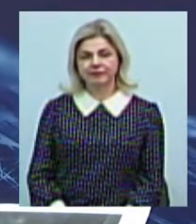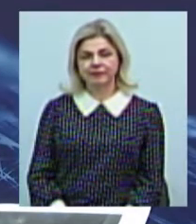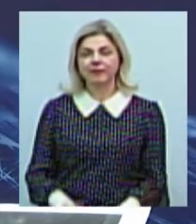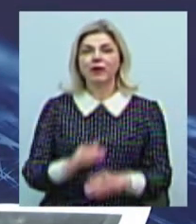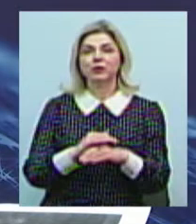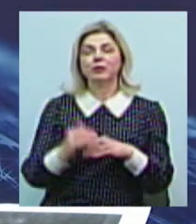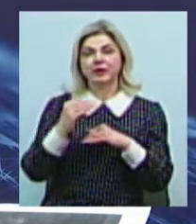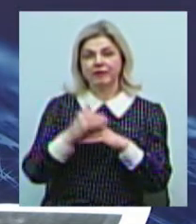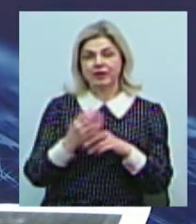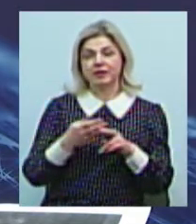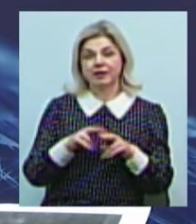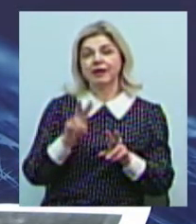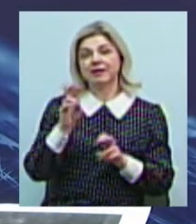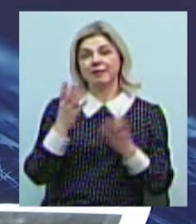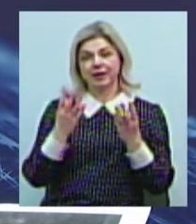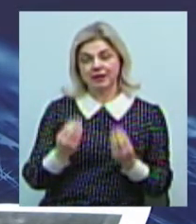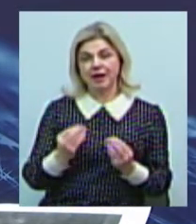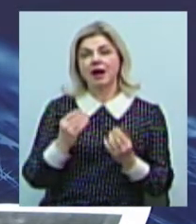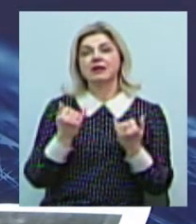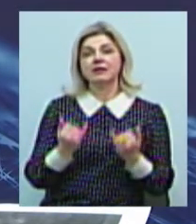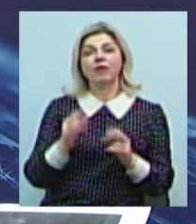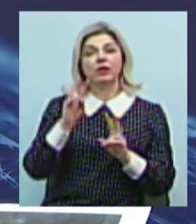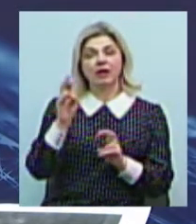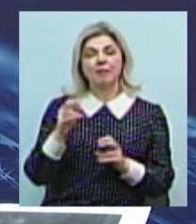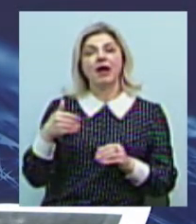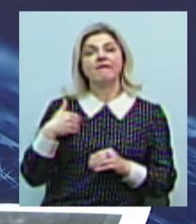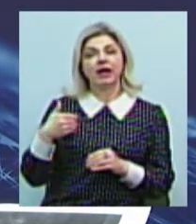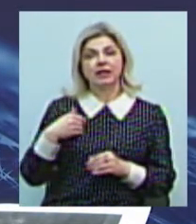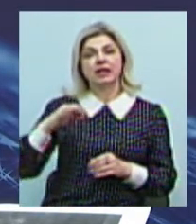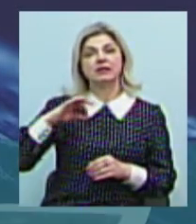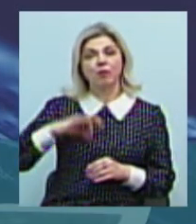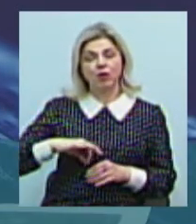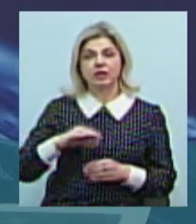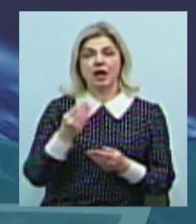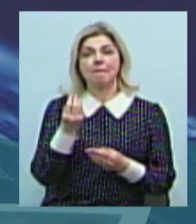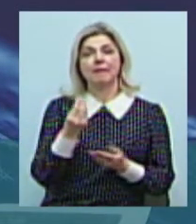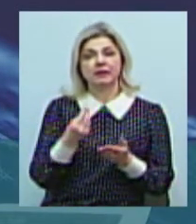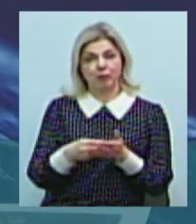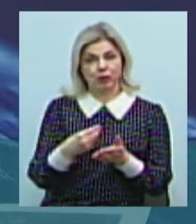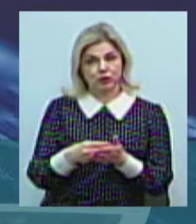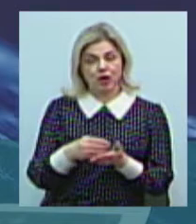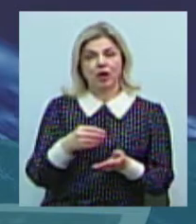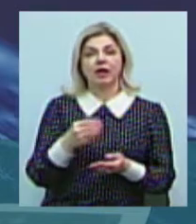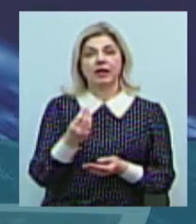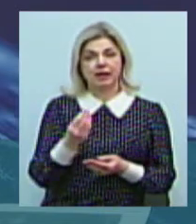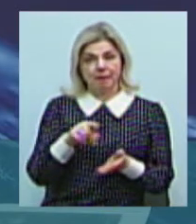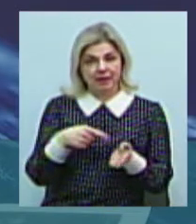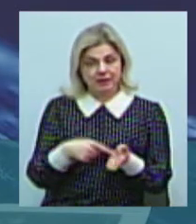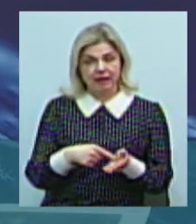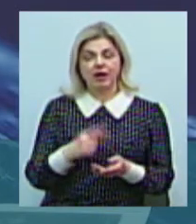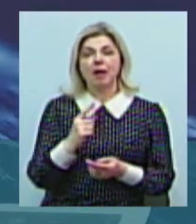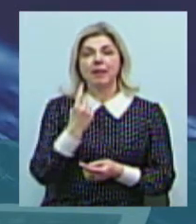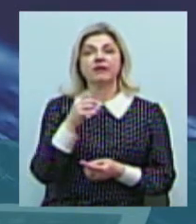Добрий вечір, це тема дня, а тема нашого ефіру – ефективність використання місцевих бюджетів. 1 березня в